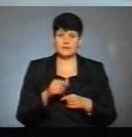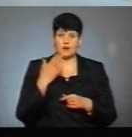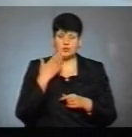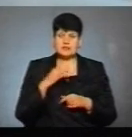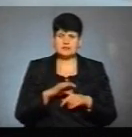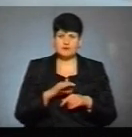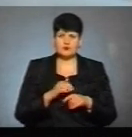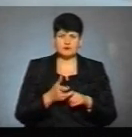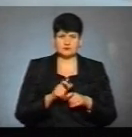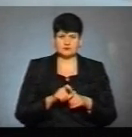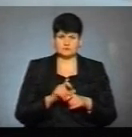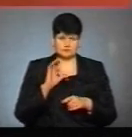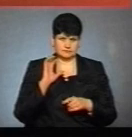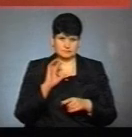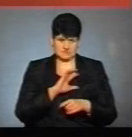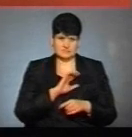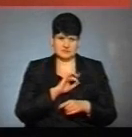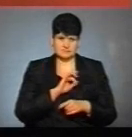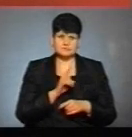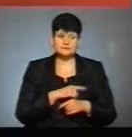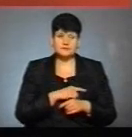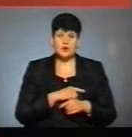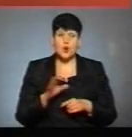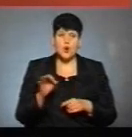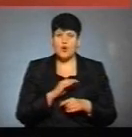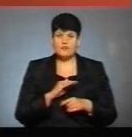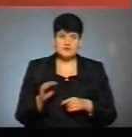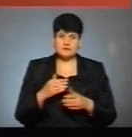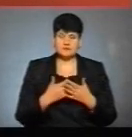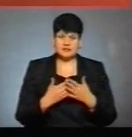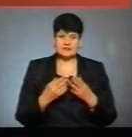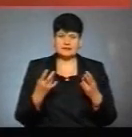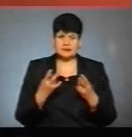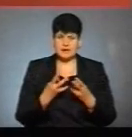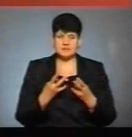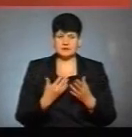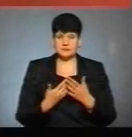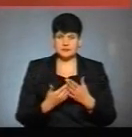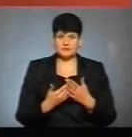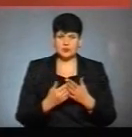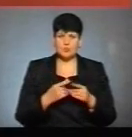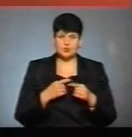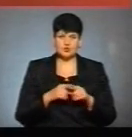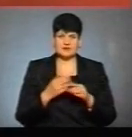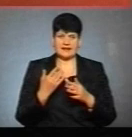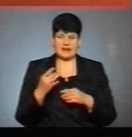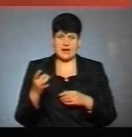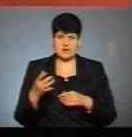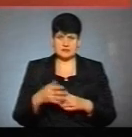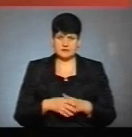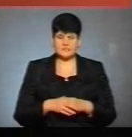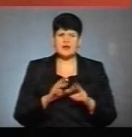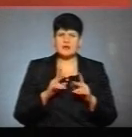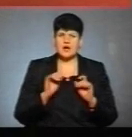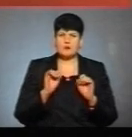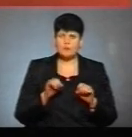захворювання досить запущене. От тому офіційну статистику, напевно, треба множити на декілька разів. Як